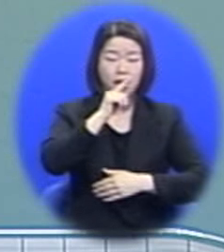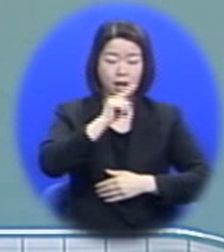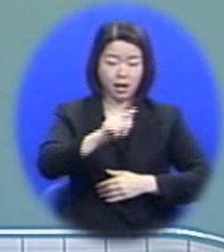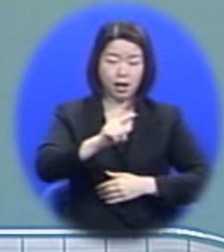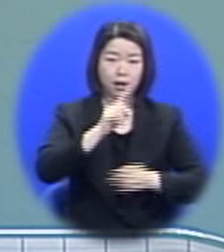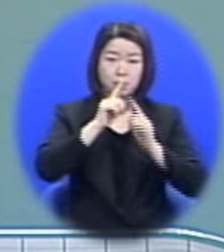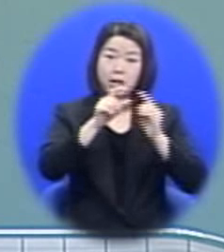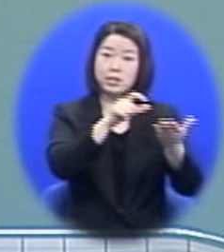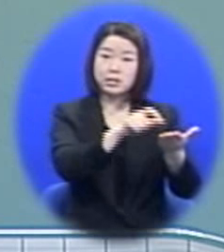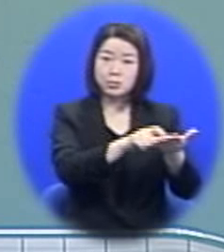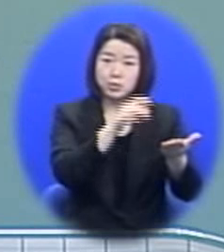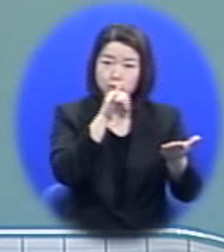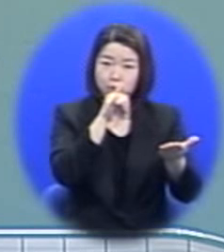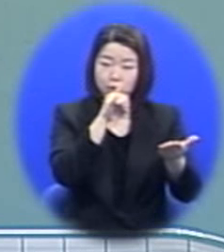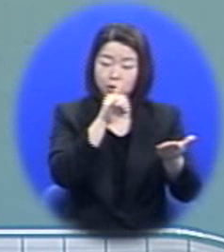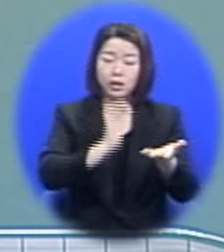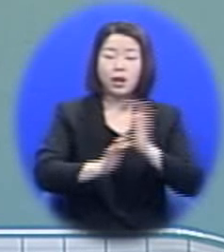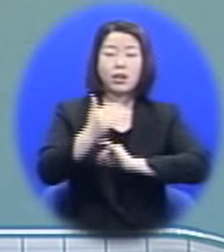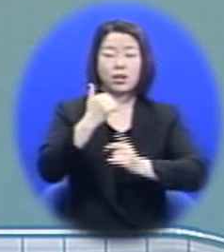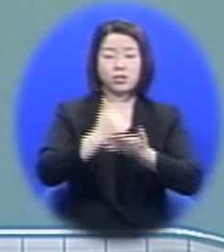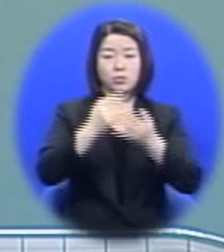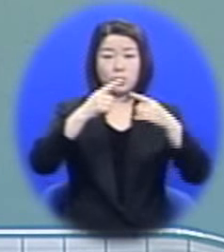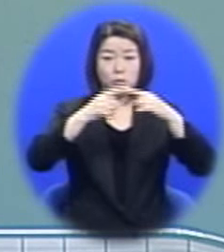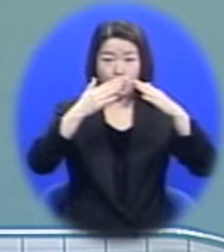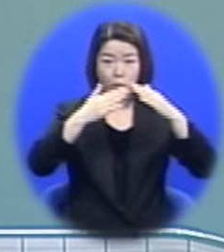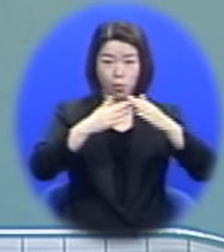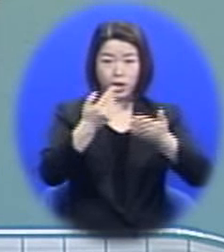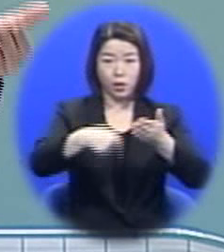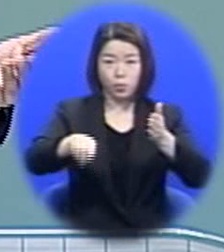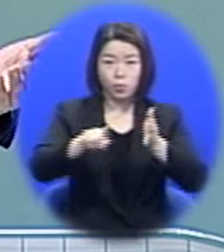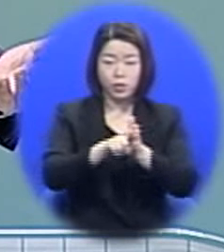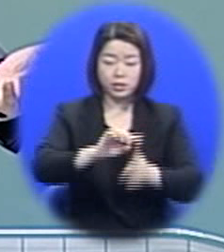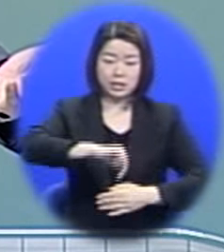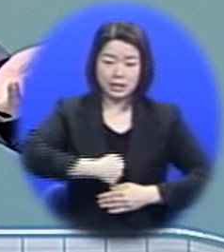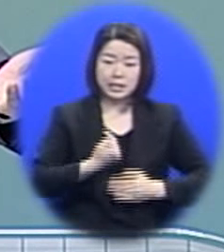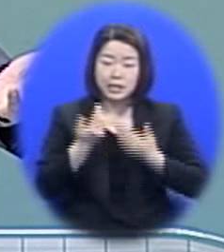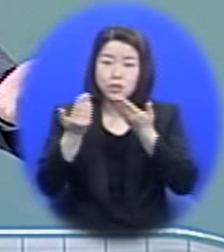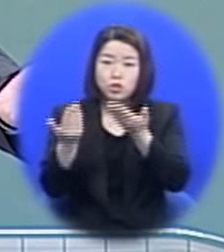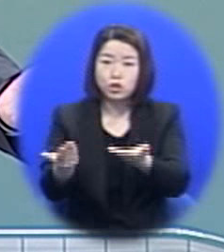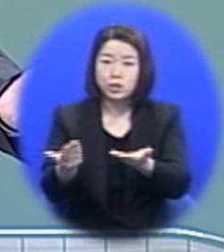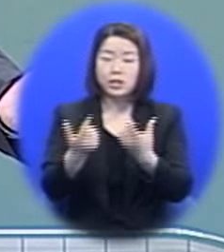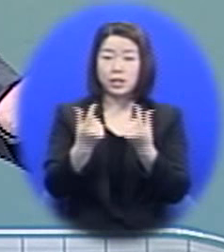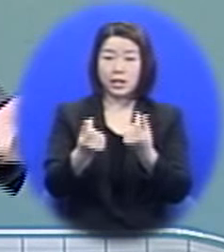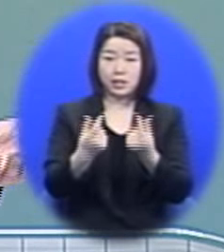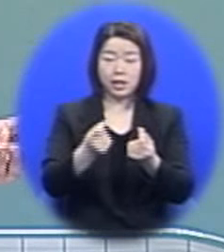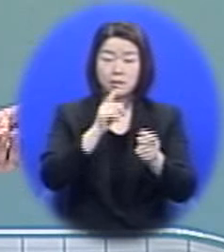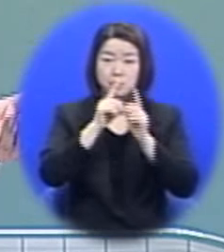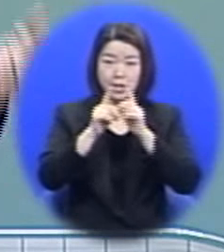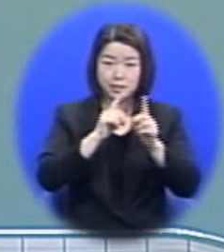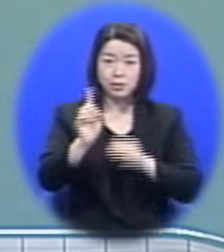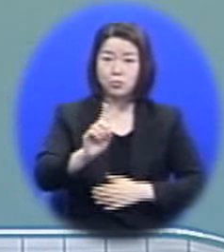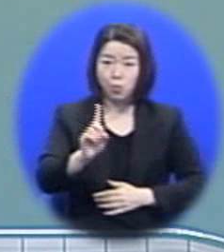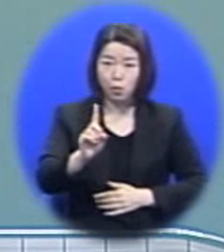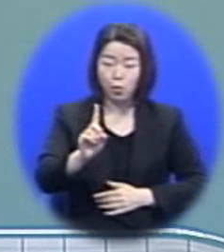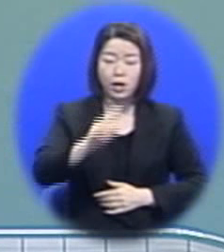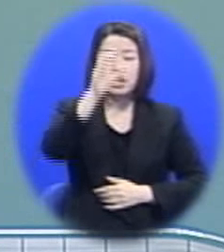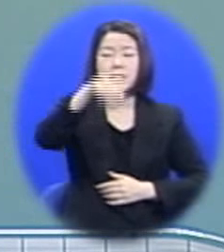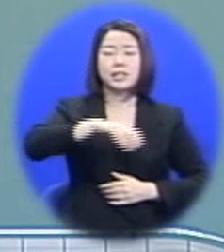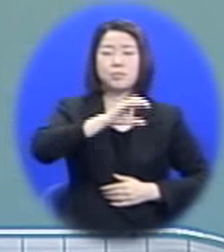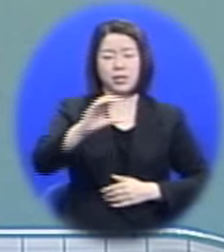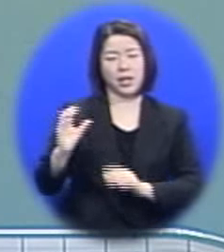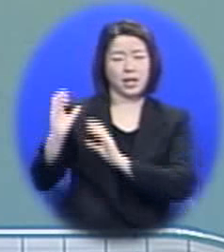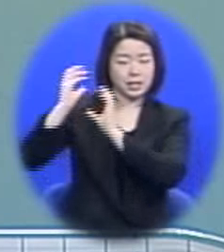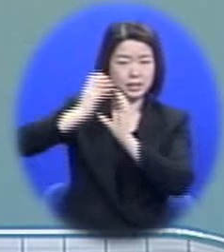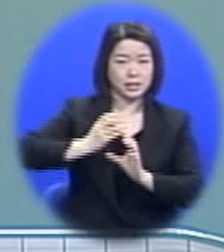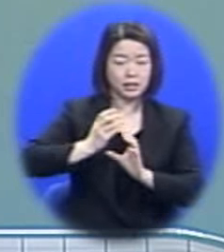말씀했습니다. 예수님께서 교회를 위하여 자신을 주신 같이 했다는 말은 십자가를 지셨다는